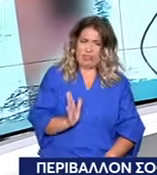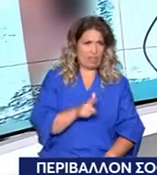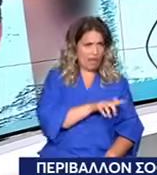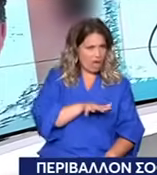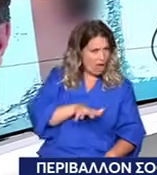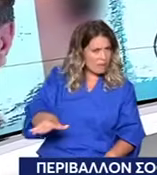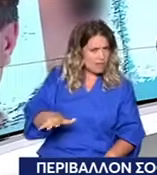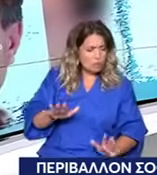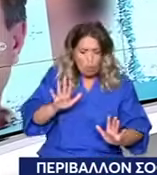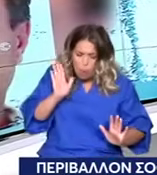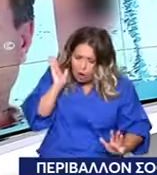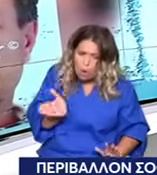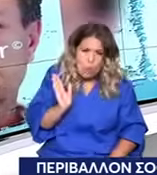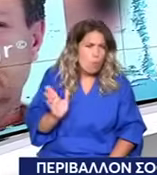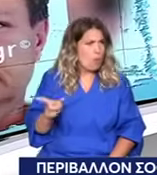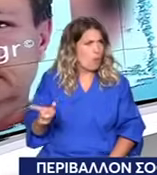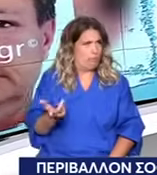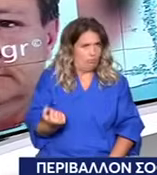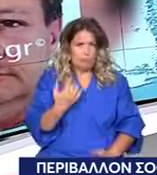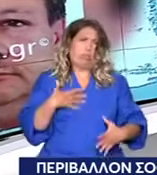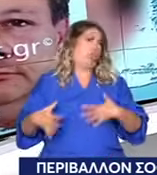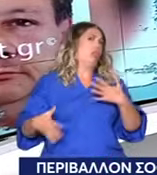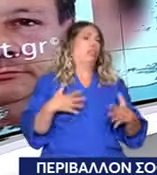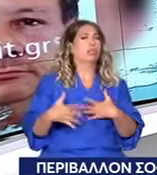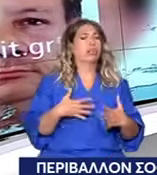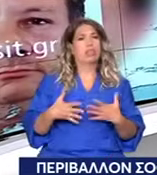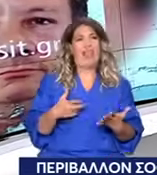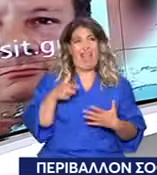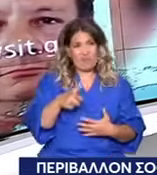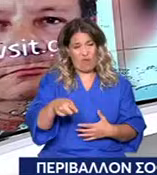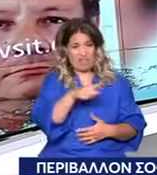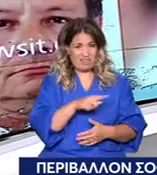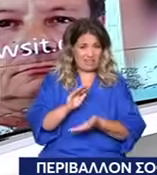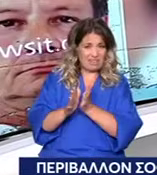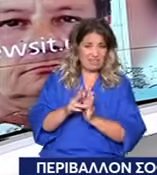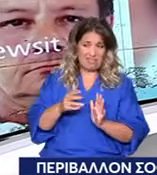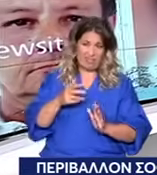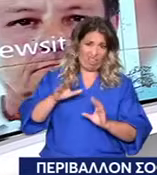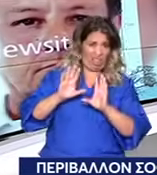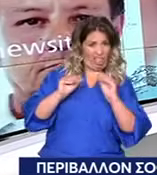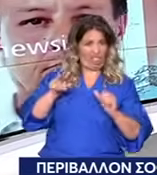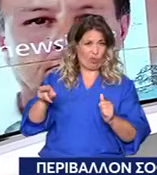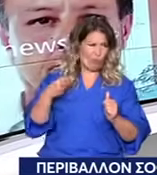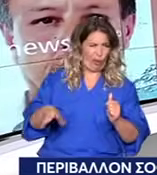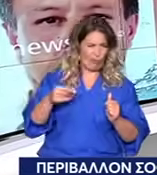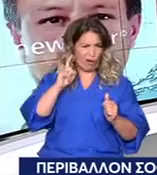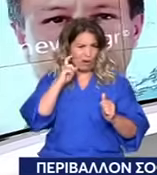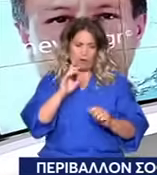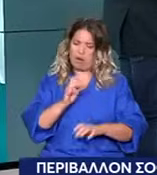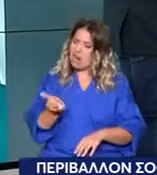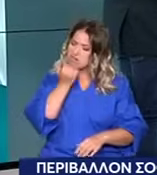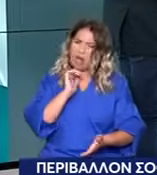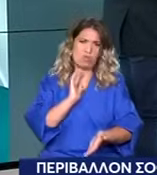άλλο, στην κατάσταση που είναι, κατά τη γνώμη μου είναι σχόλια τα οποία είναι ανεπίτρεπτα. Απαντάει όμως και στο κομμάτι του